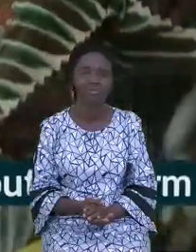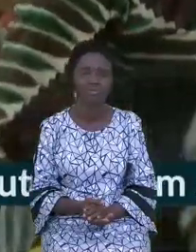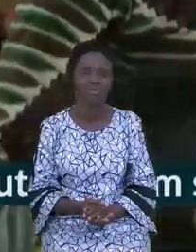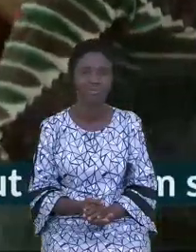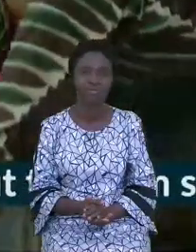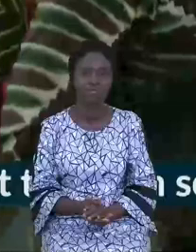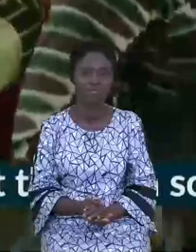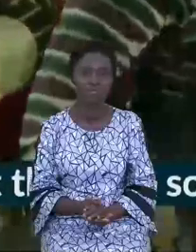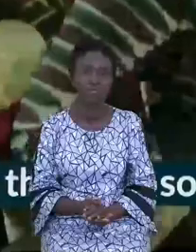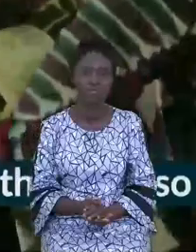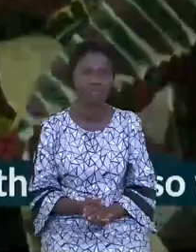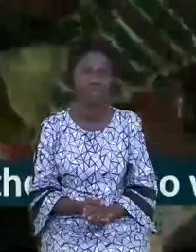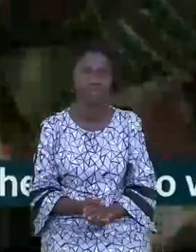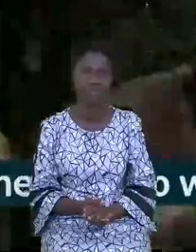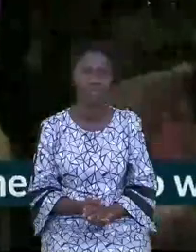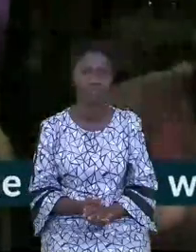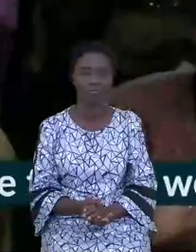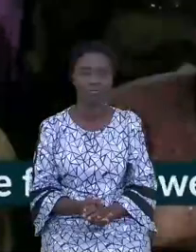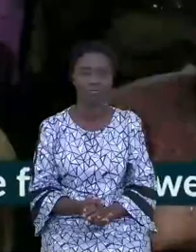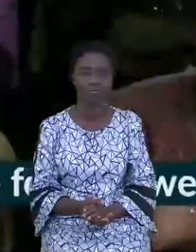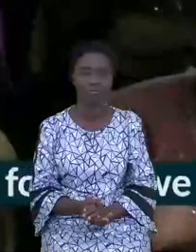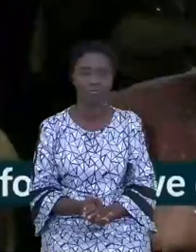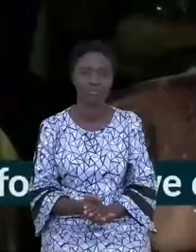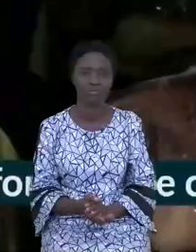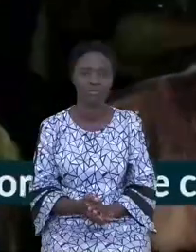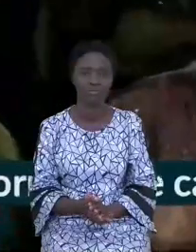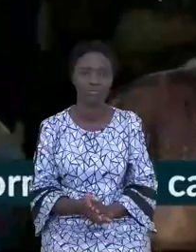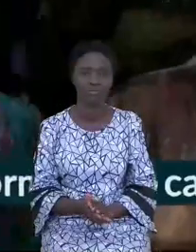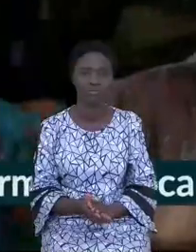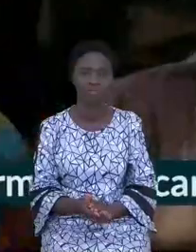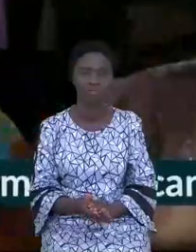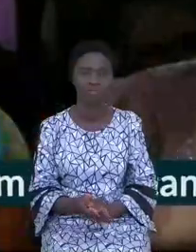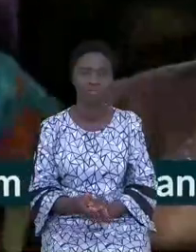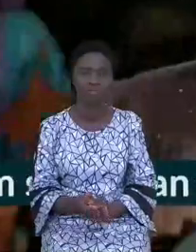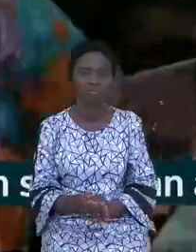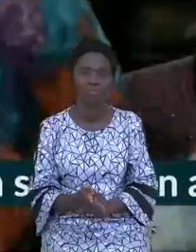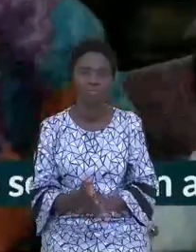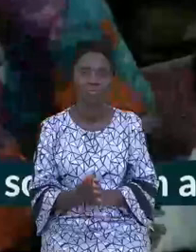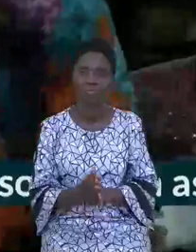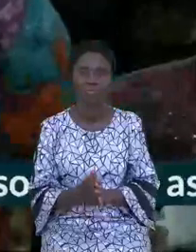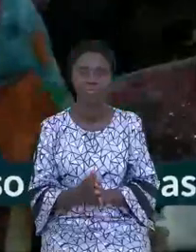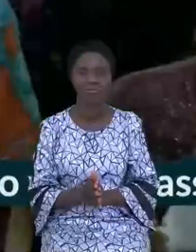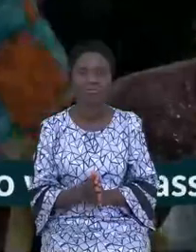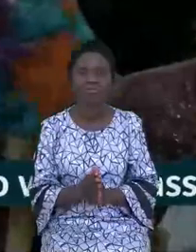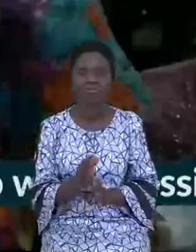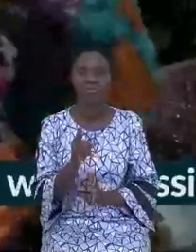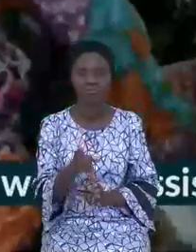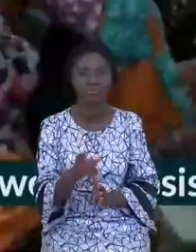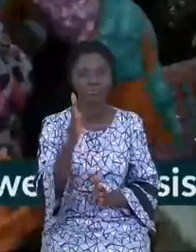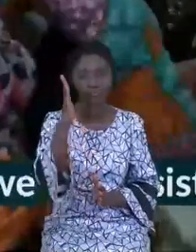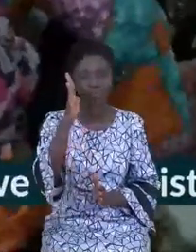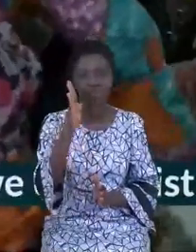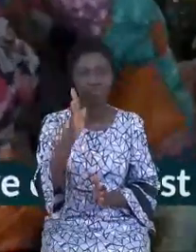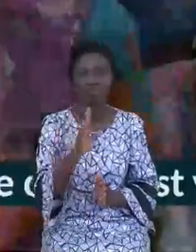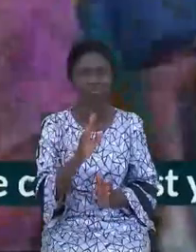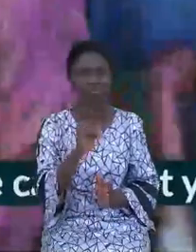est rempli de la puissance et de l'onction pour briser tous les jougs ce soir. Et tu ne repartiras pas le même au